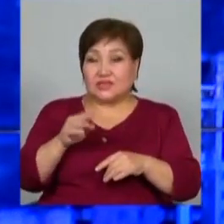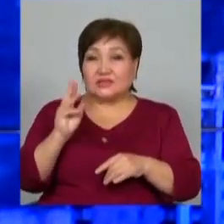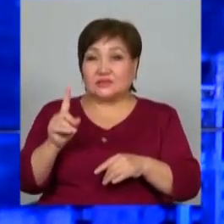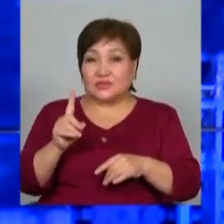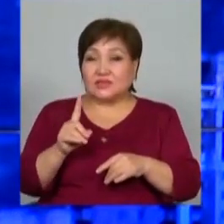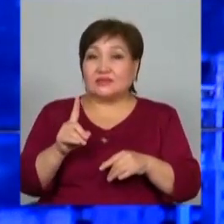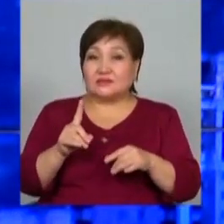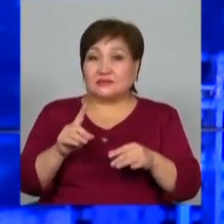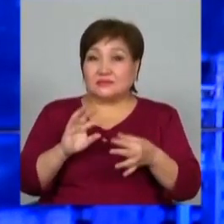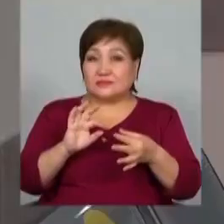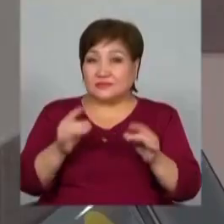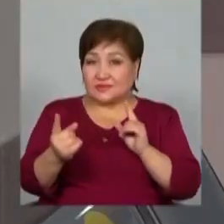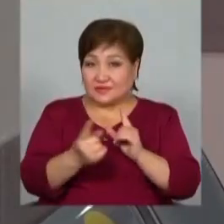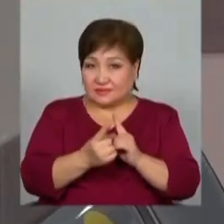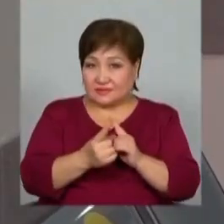тілдесіп қайтты.